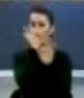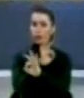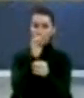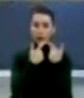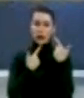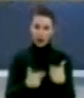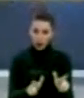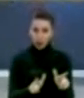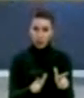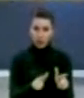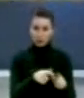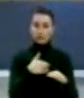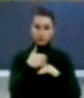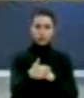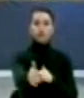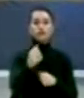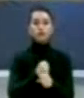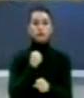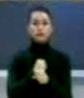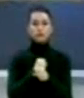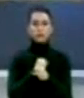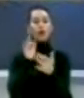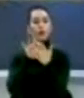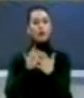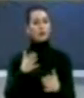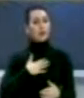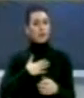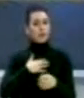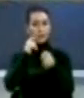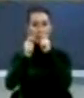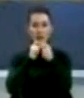leje pri kuvendit për qasjen e re nëse do t'ketë